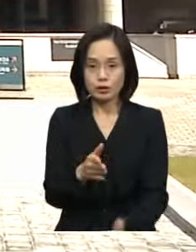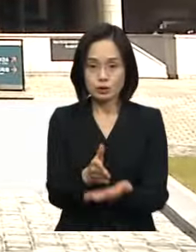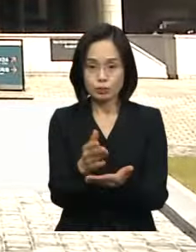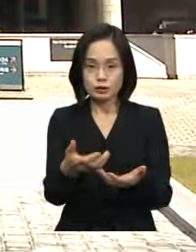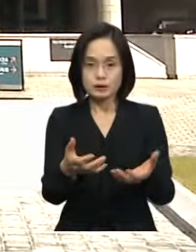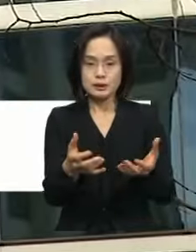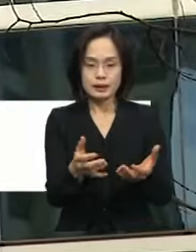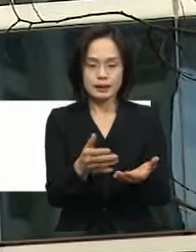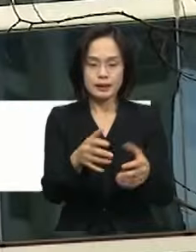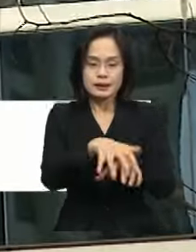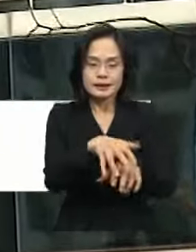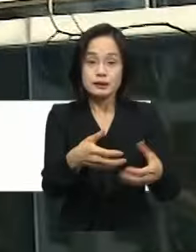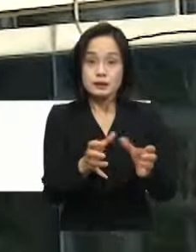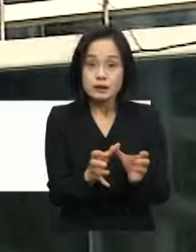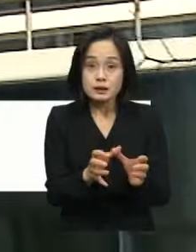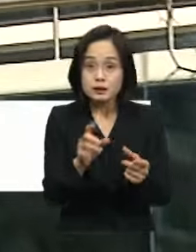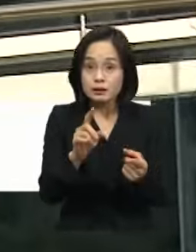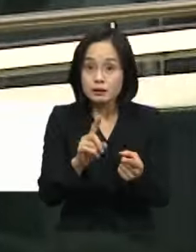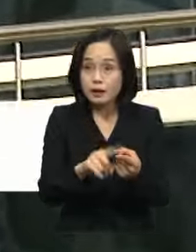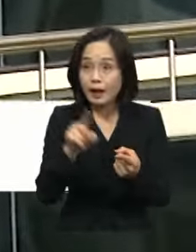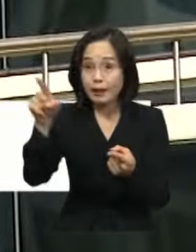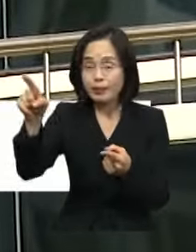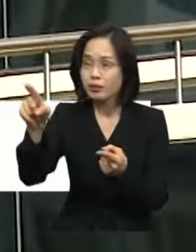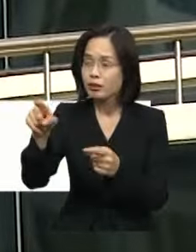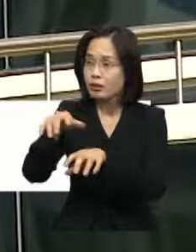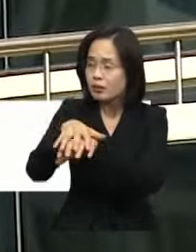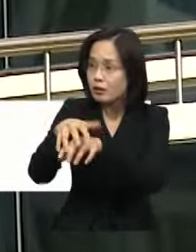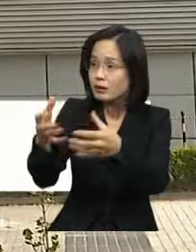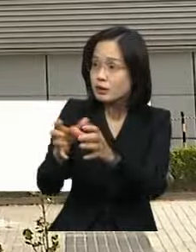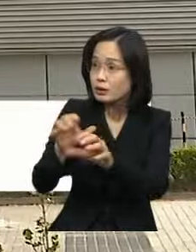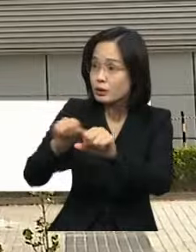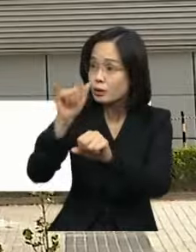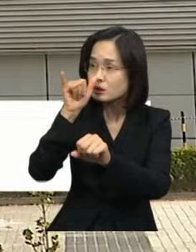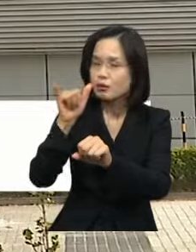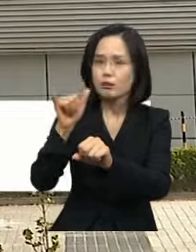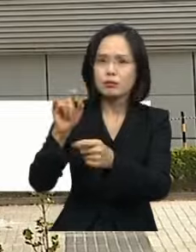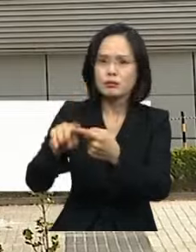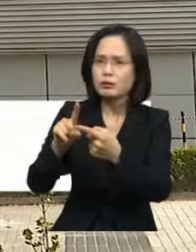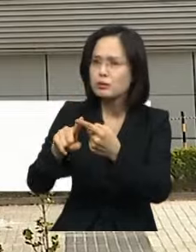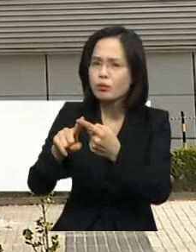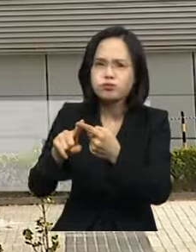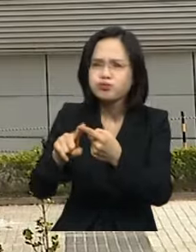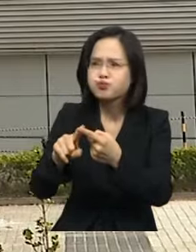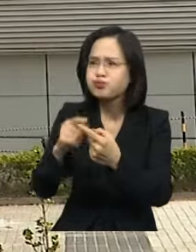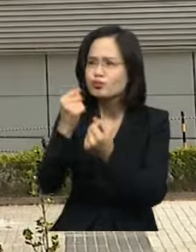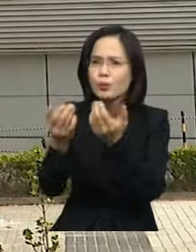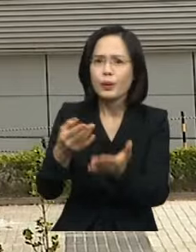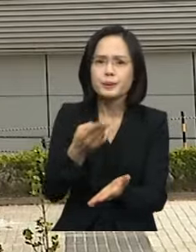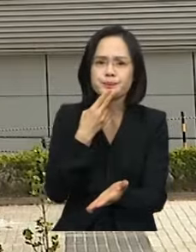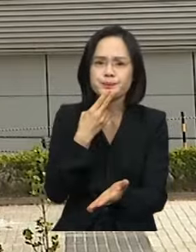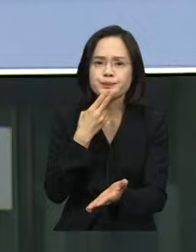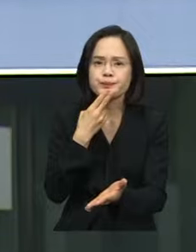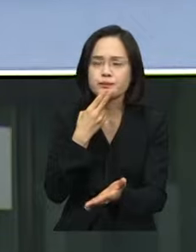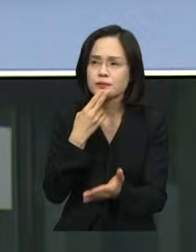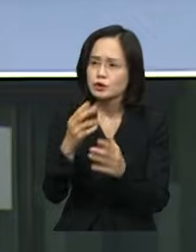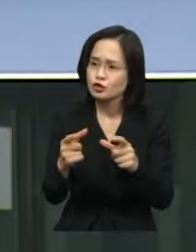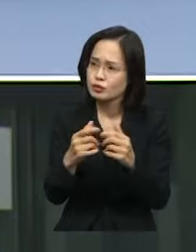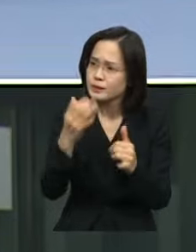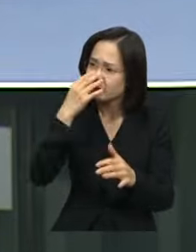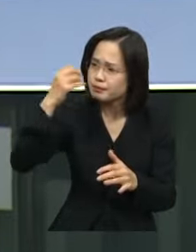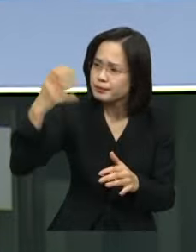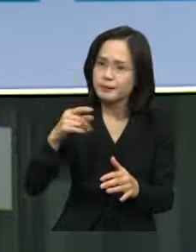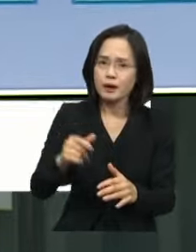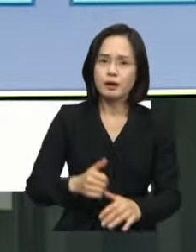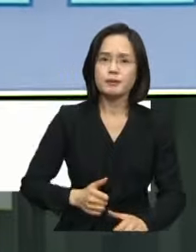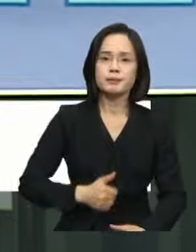구성되어 있는지도 모르고 있습니다 주민들을 기만하고 있다는 거에 대해서 가장 분노하고 있습니다네네 관련에서 일부 지역 정가에서는